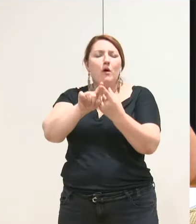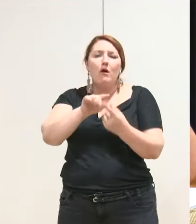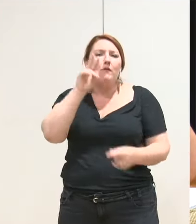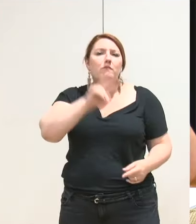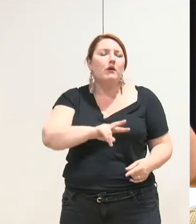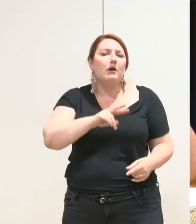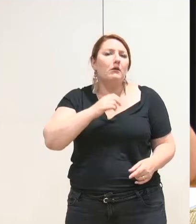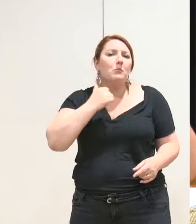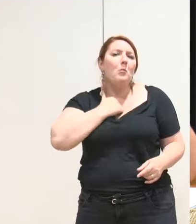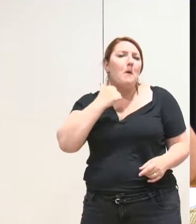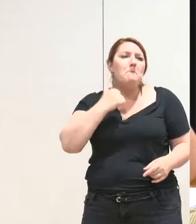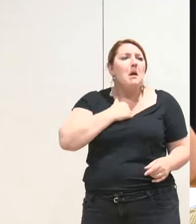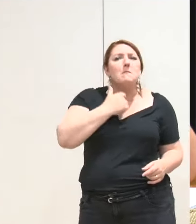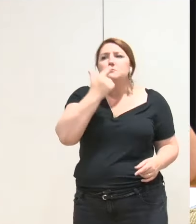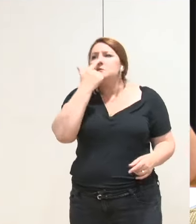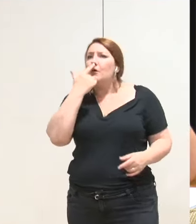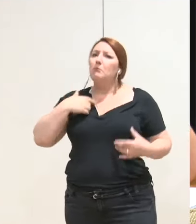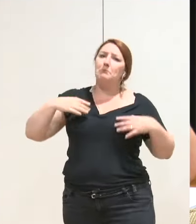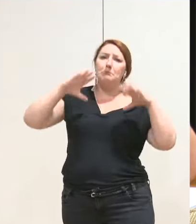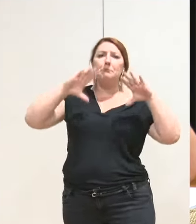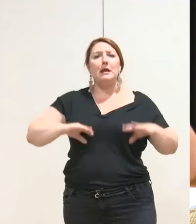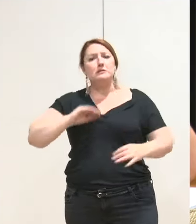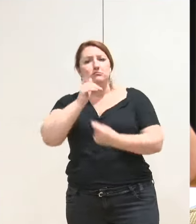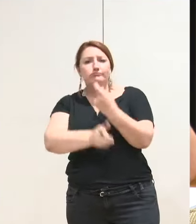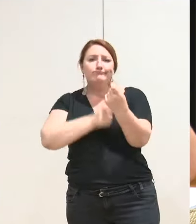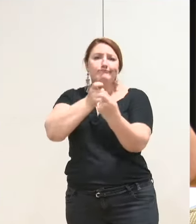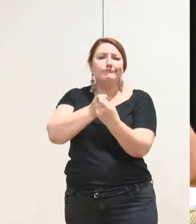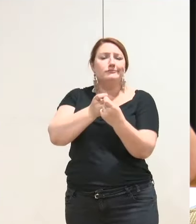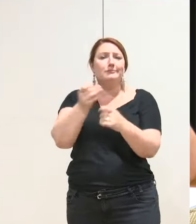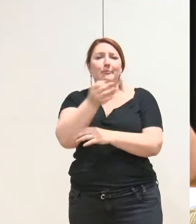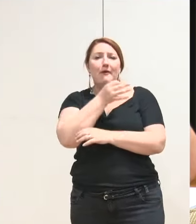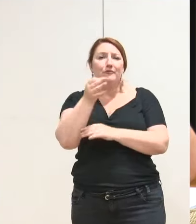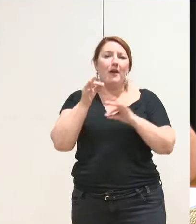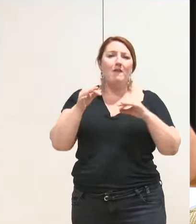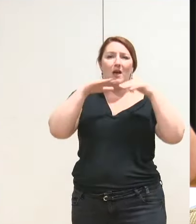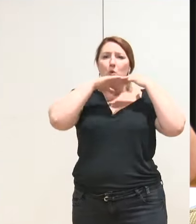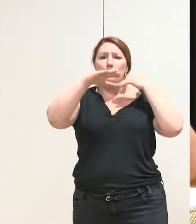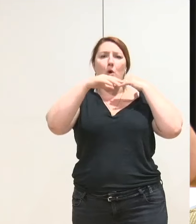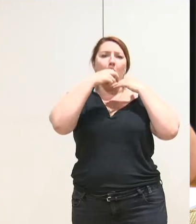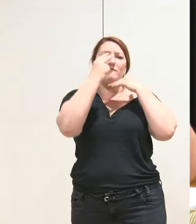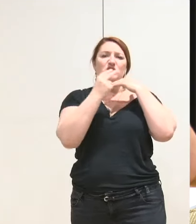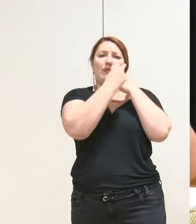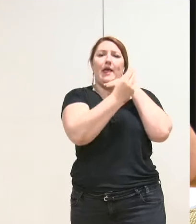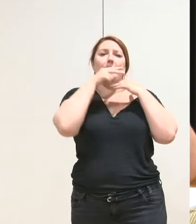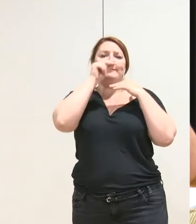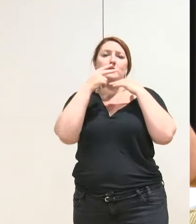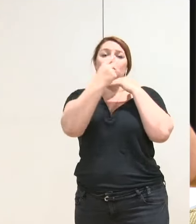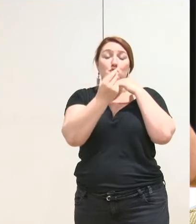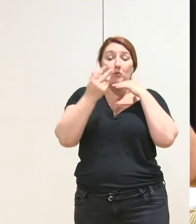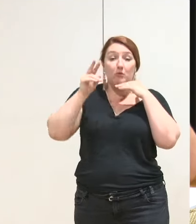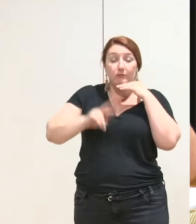forcément le plus à même de de répondre sur la végétalisation sur sur les toits mais il me